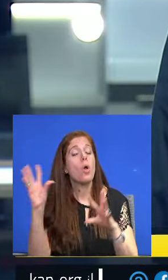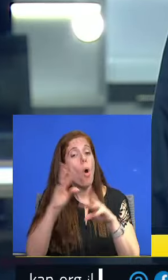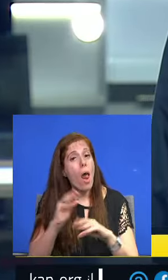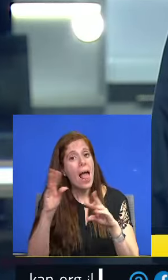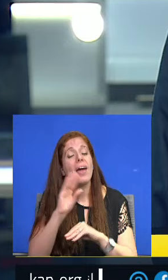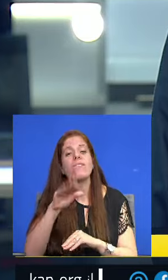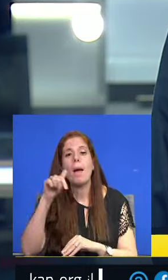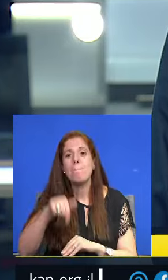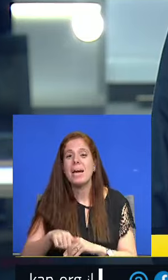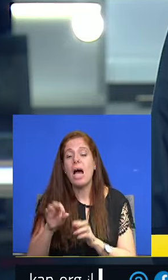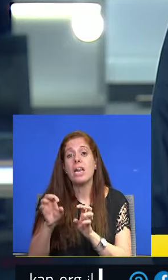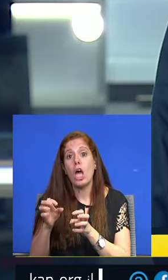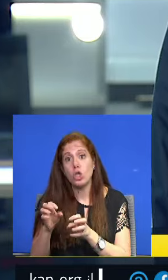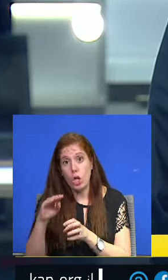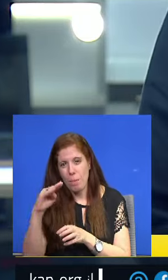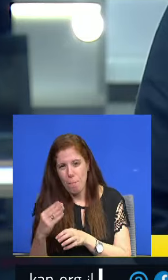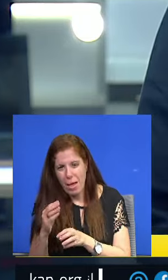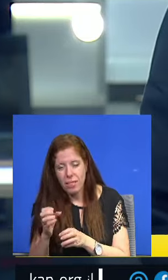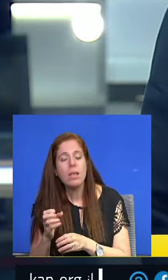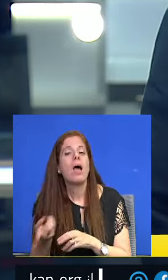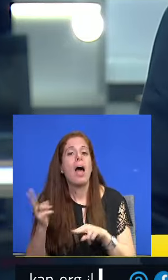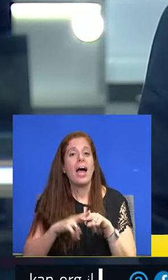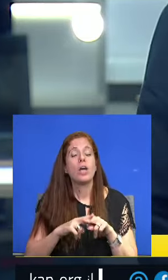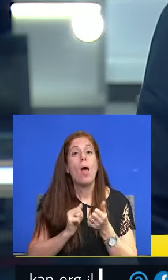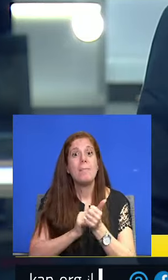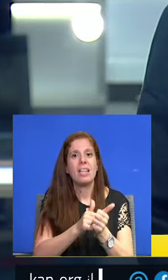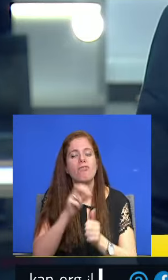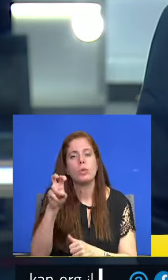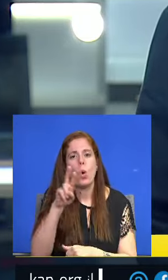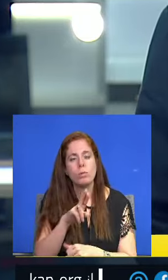בכאן רשת ב'. מיד אחרינו, אמיר דף עם עידו רוזנבלום, שיהיה לכם המשך ערב נעים, להתראות.